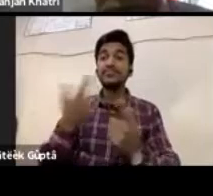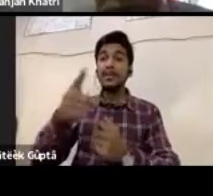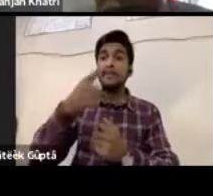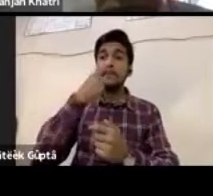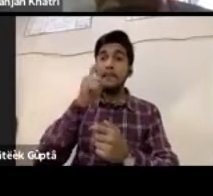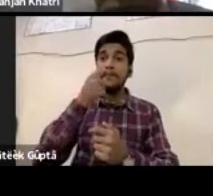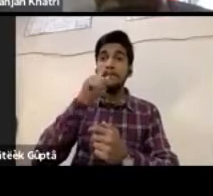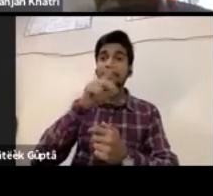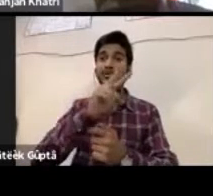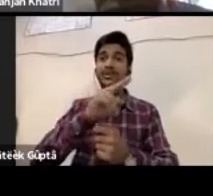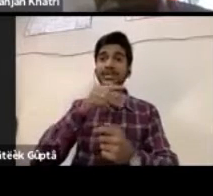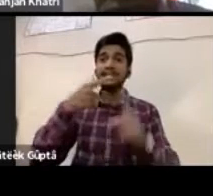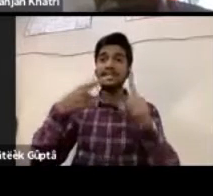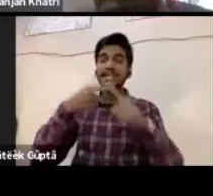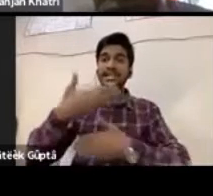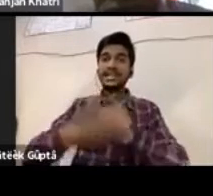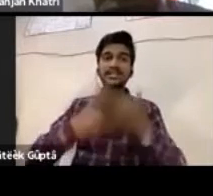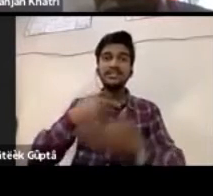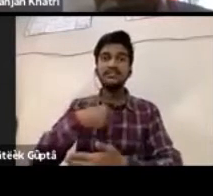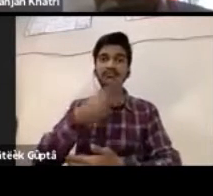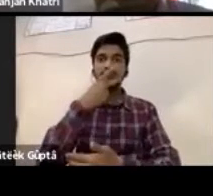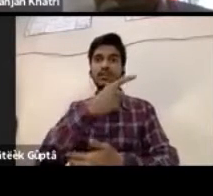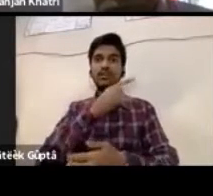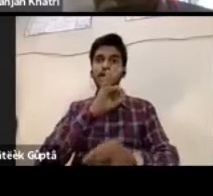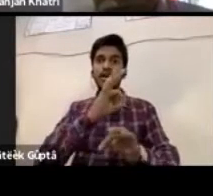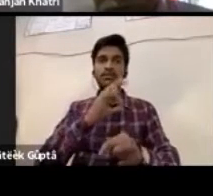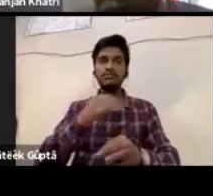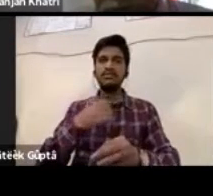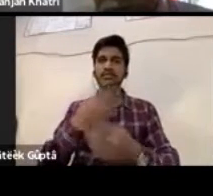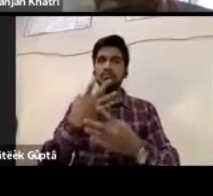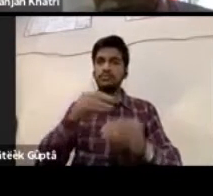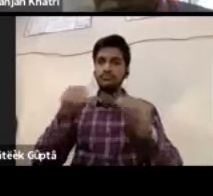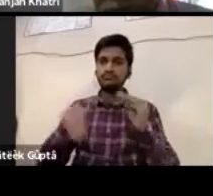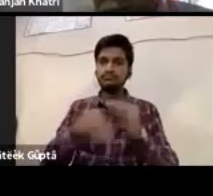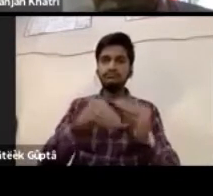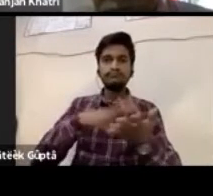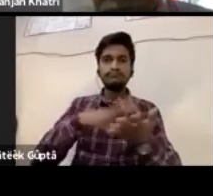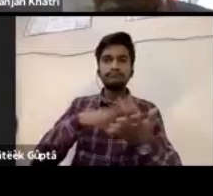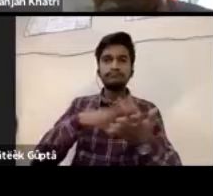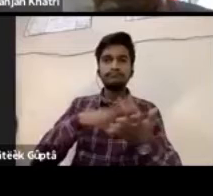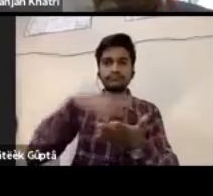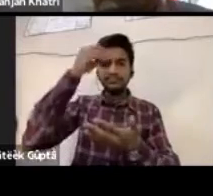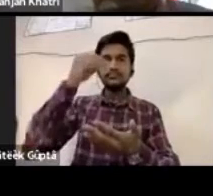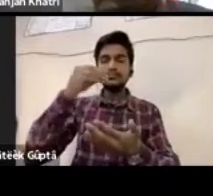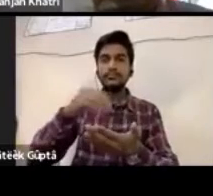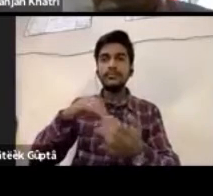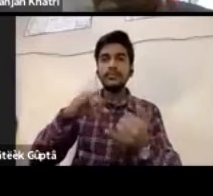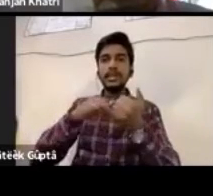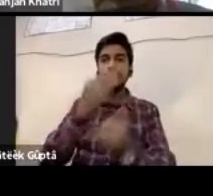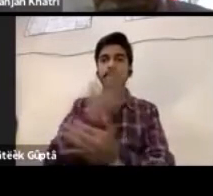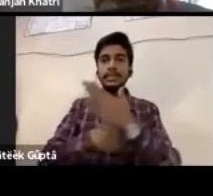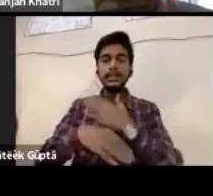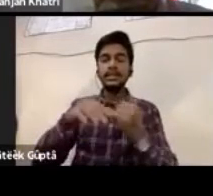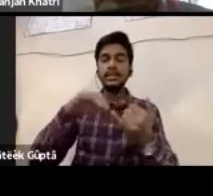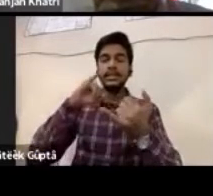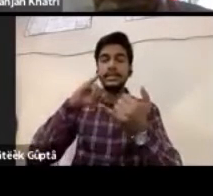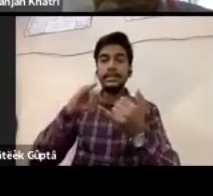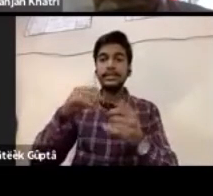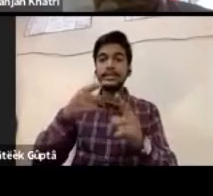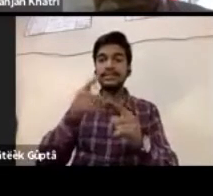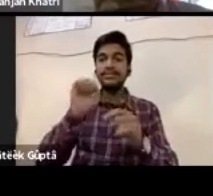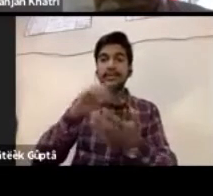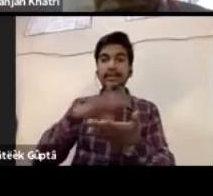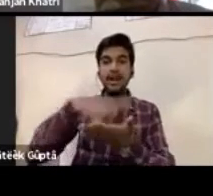था एंड आई जॉइंड देम. मैंने साथ साथ पढ़ाना शुरू किया, पढ़ाई के साथ ही शुरू कर दिया था पढ़ाना अराउंड व्हेन आई वाज